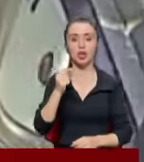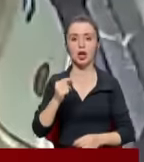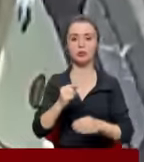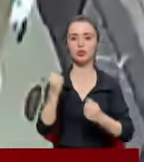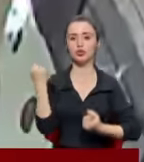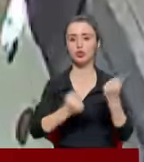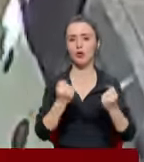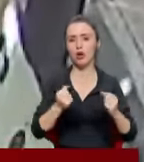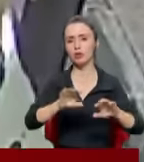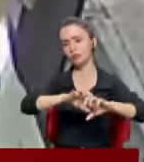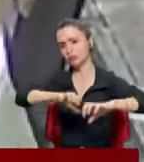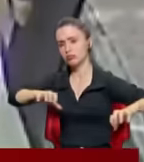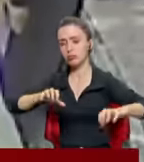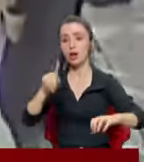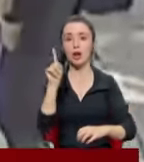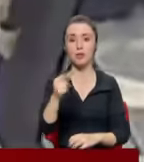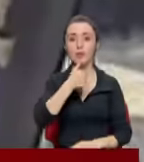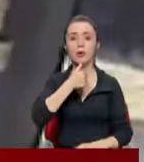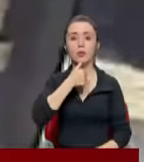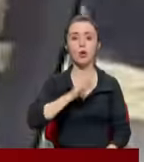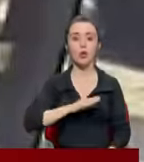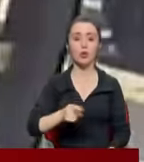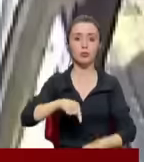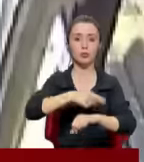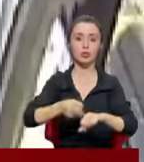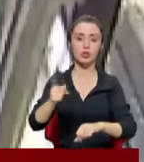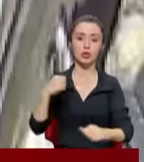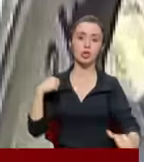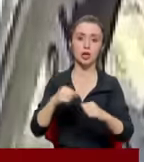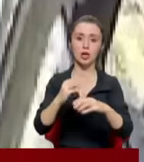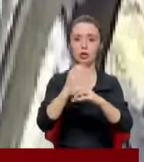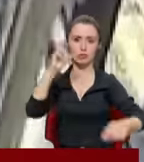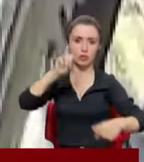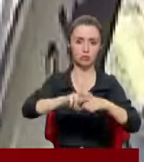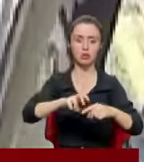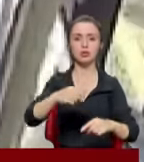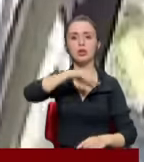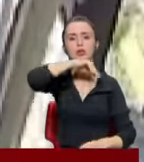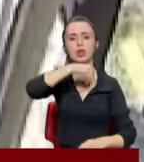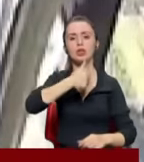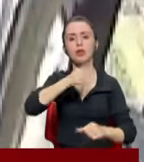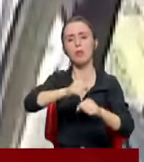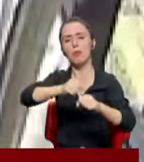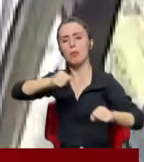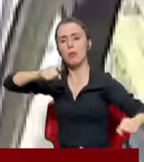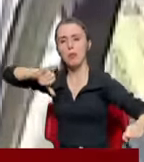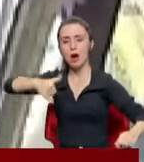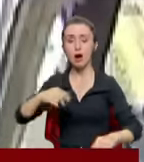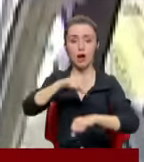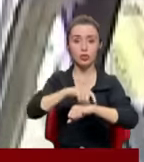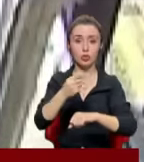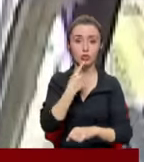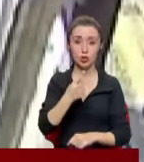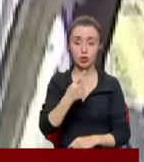şoförü girdi Kavga ayrıldı ancak baba oğul bir süre sonra tekrar otobüse binip yaşlı adamı öldüresiye dövdüler hasta olduğu